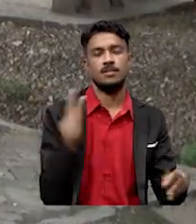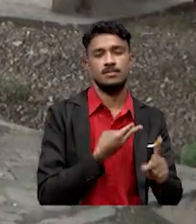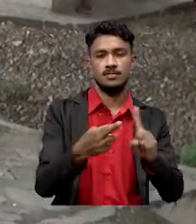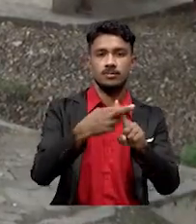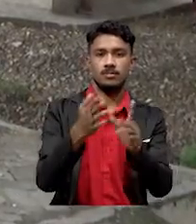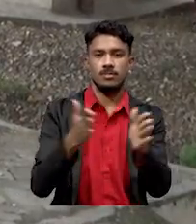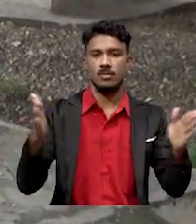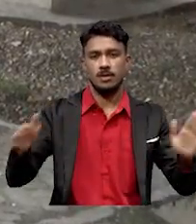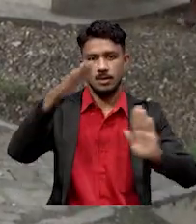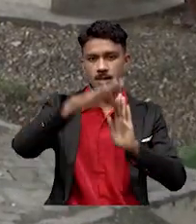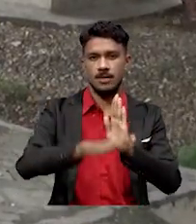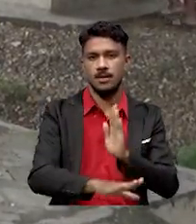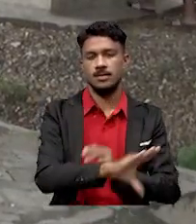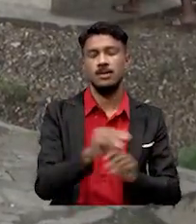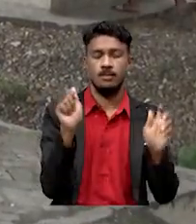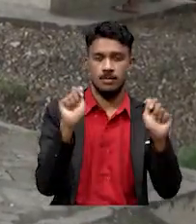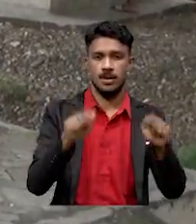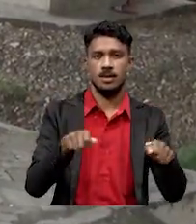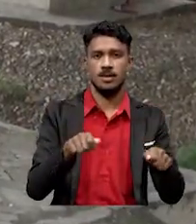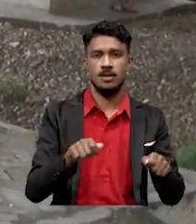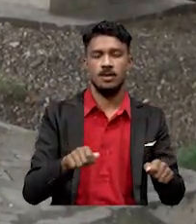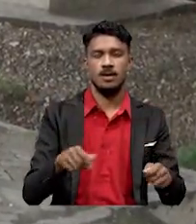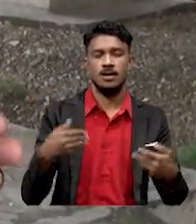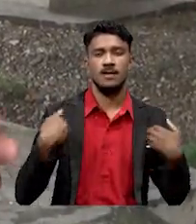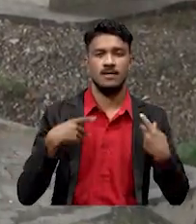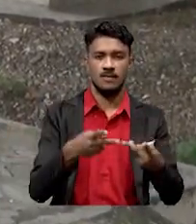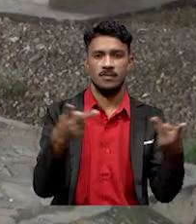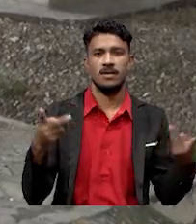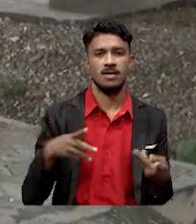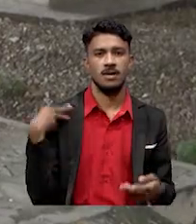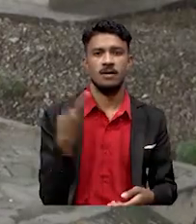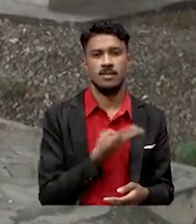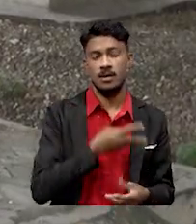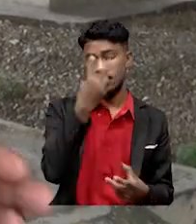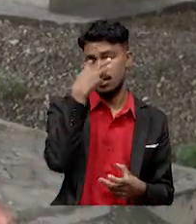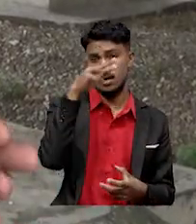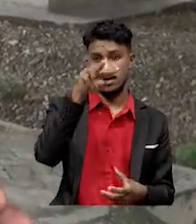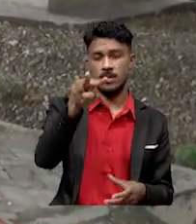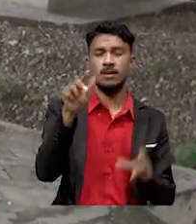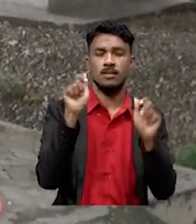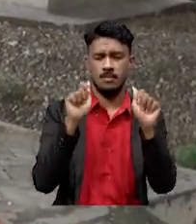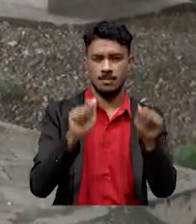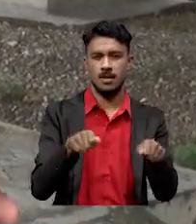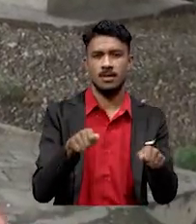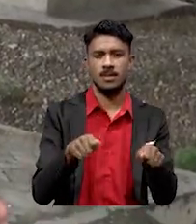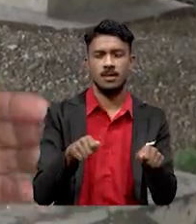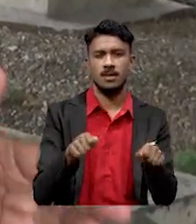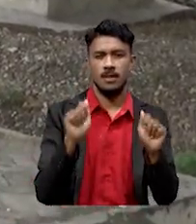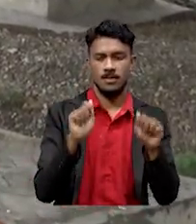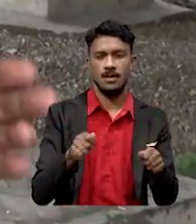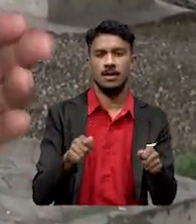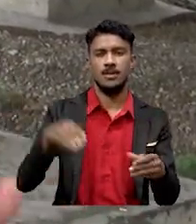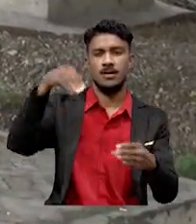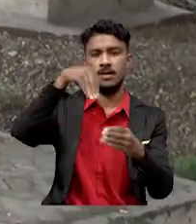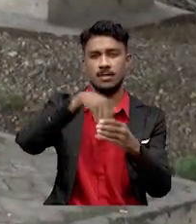hamenus ne sibele. Ia fatene ne bema ami harema sibele bele bele bele bele para sisi bah kue